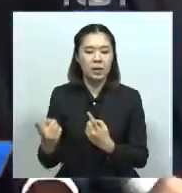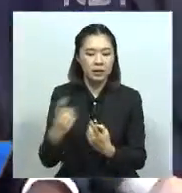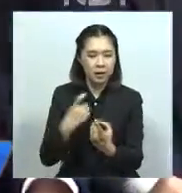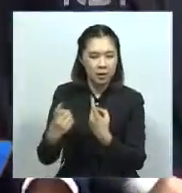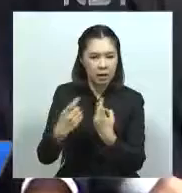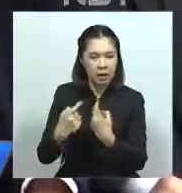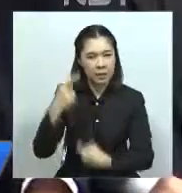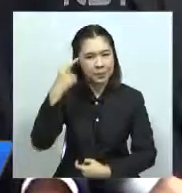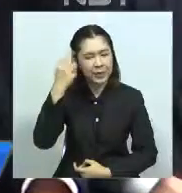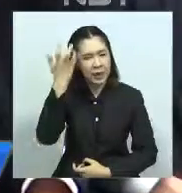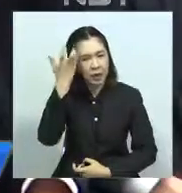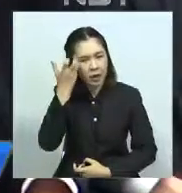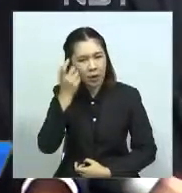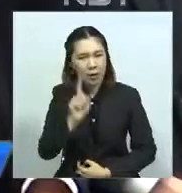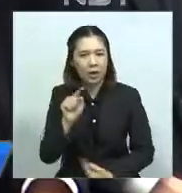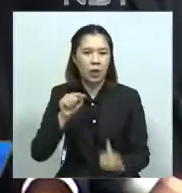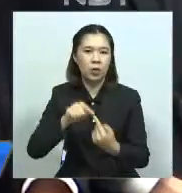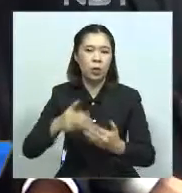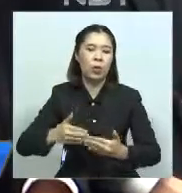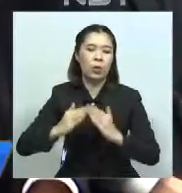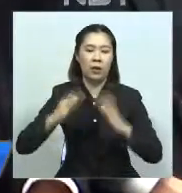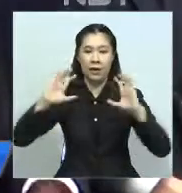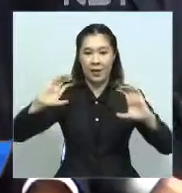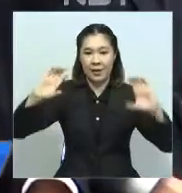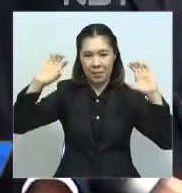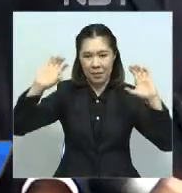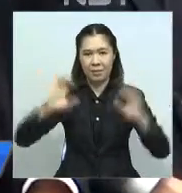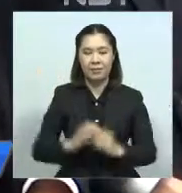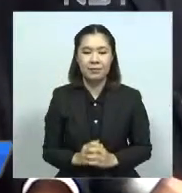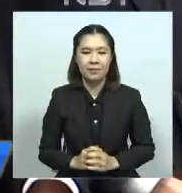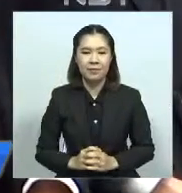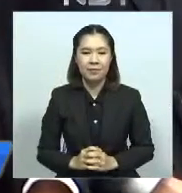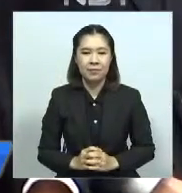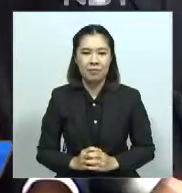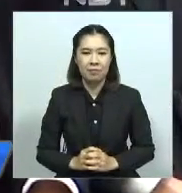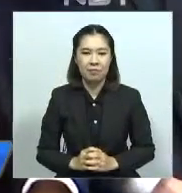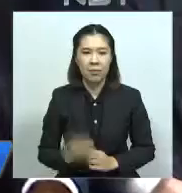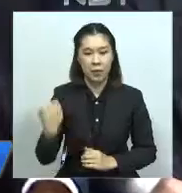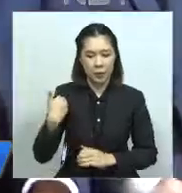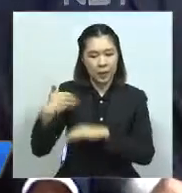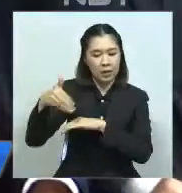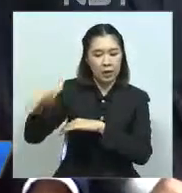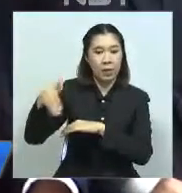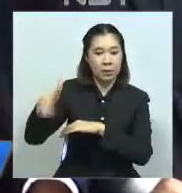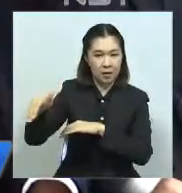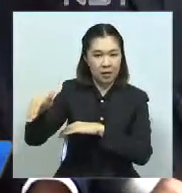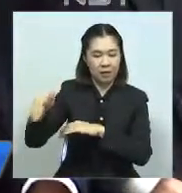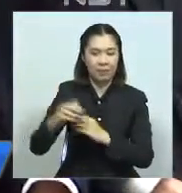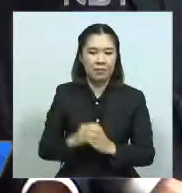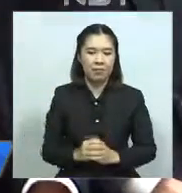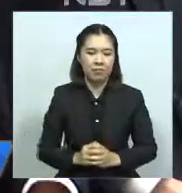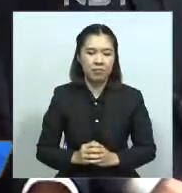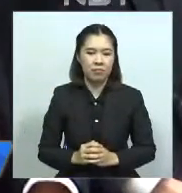มีความกังวลเรื่องของการจัดตั้งรัฐบาลรวมทั้งต่างประเทศนักลงทุนนะครับก็ม